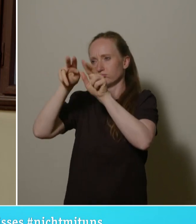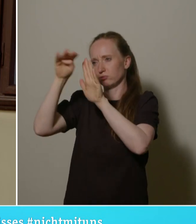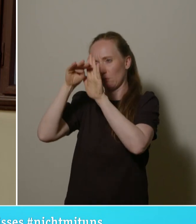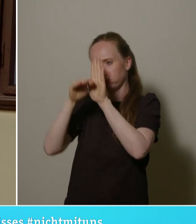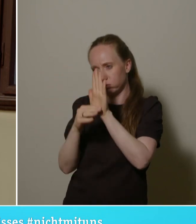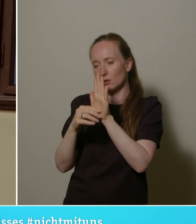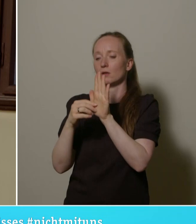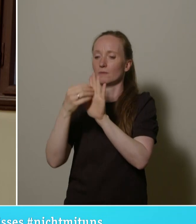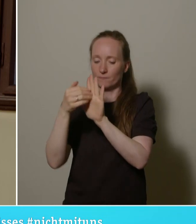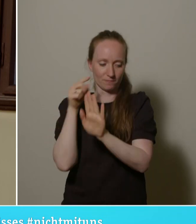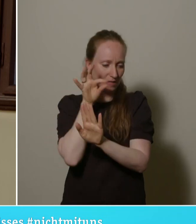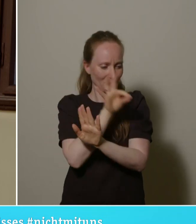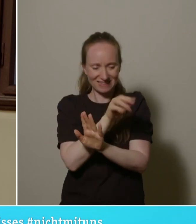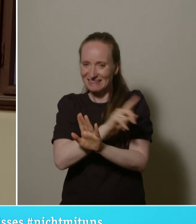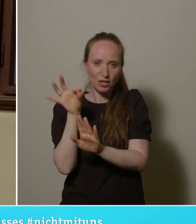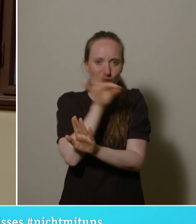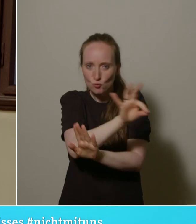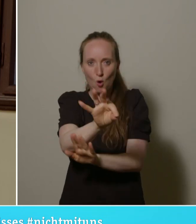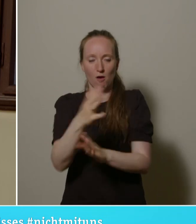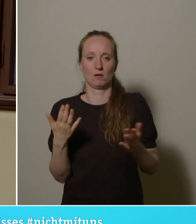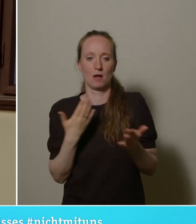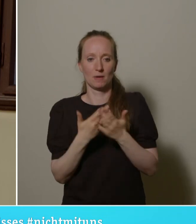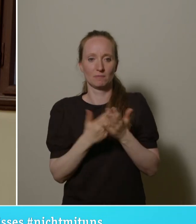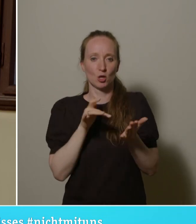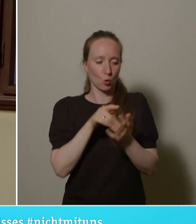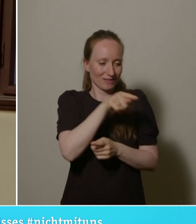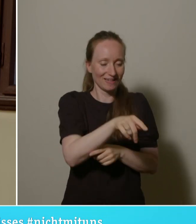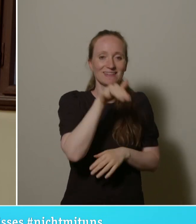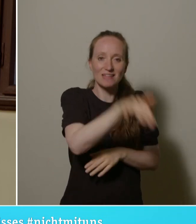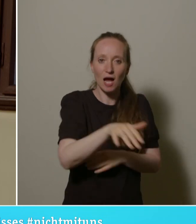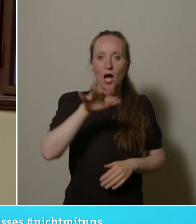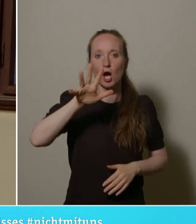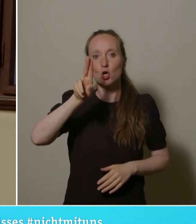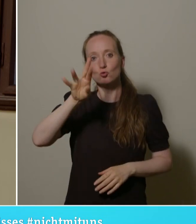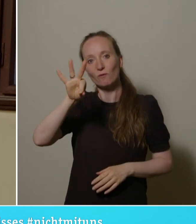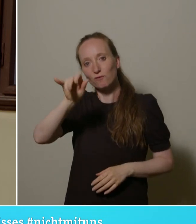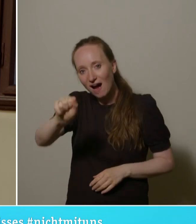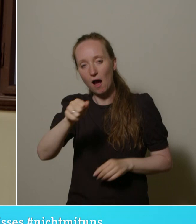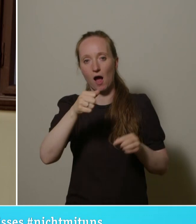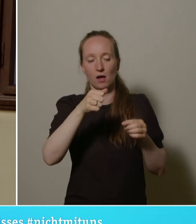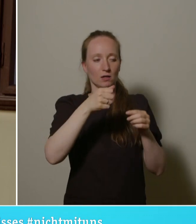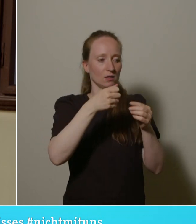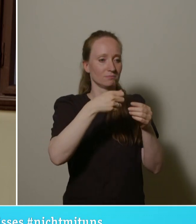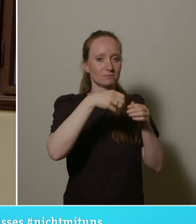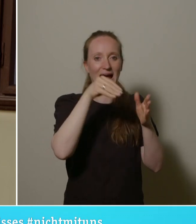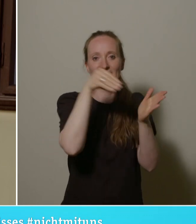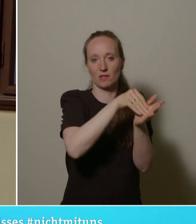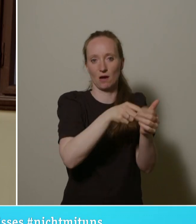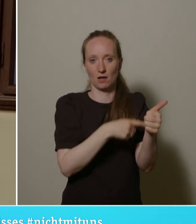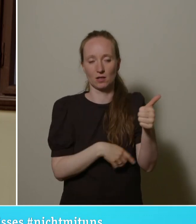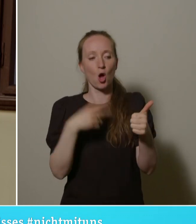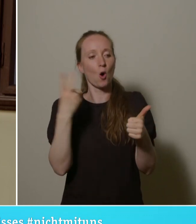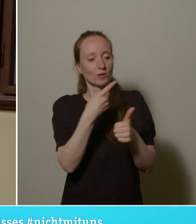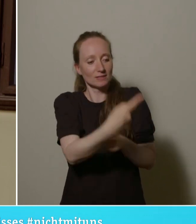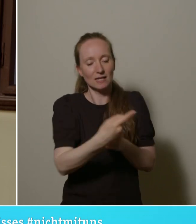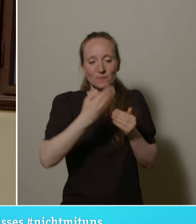verschriftlicht hat und sozusagen anlegt. Weil die eben zum Beispiel einen Schufa-Eintrag haben. Weil die beispielsweise nicht in der Lage sind, über mehrere